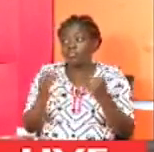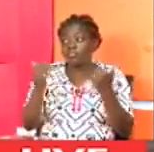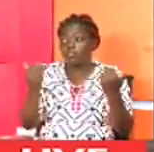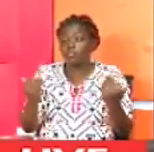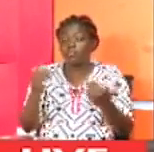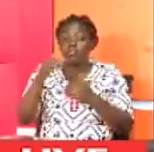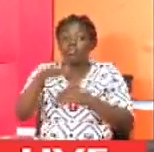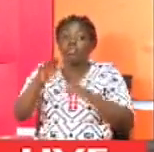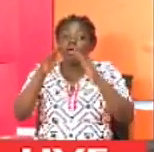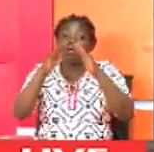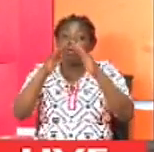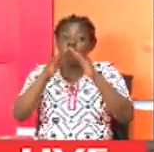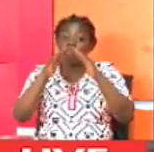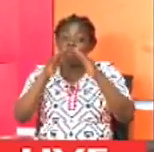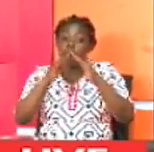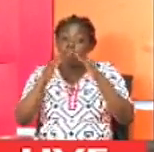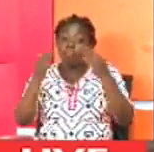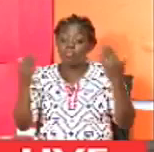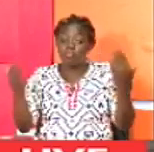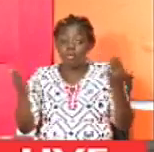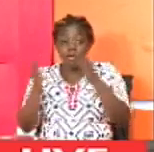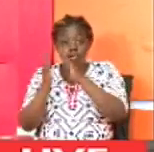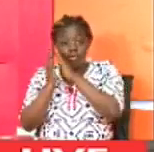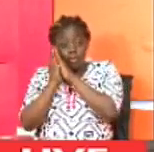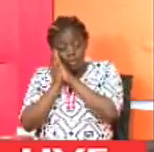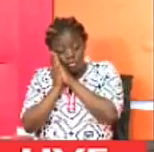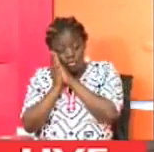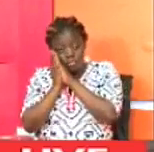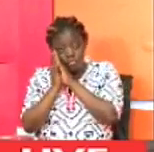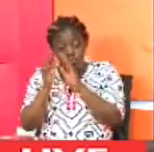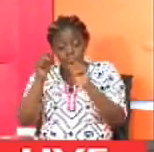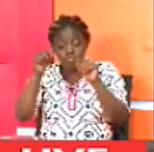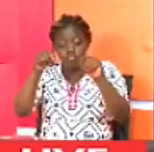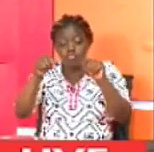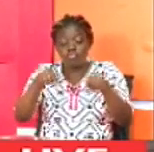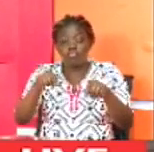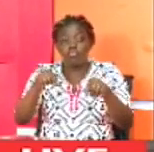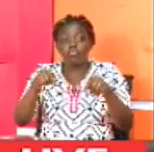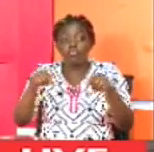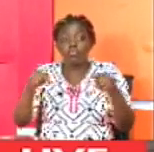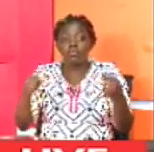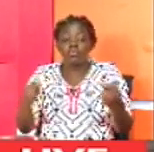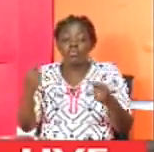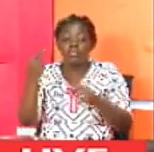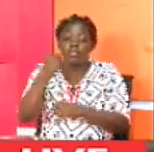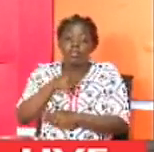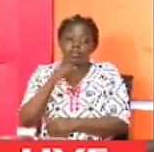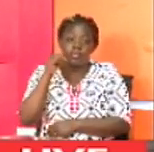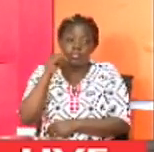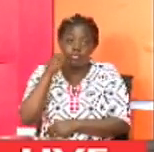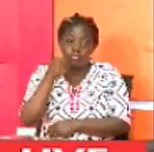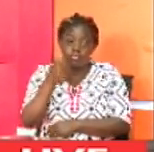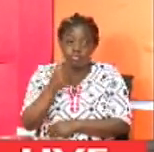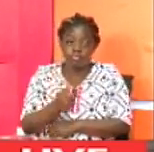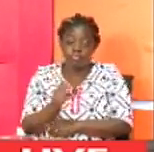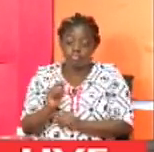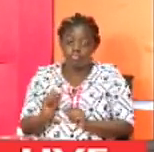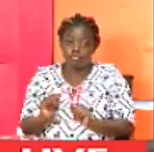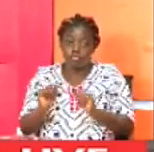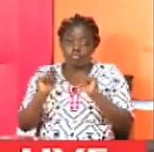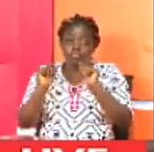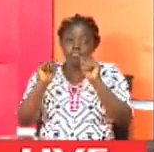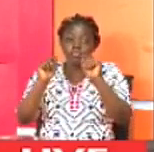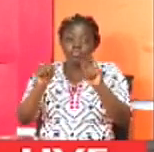maka ge Makindye, ogenda okusula olukiiko lwaleero. Olunaku lw'enkya ajja kutwalibwa